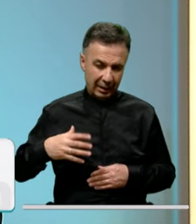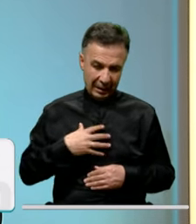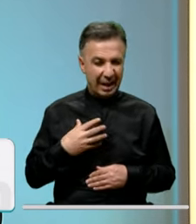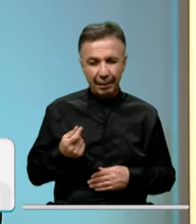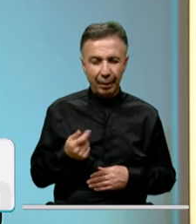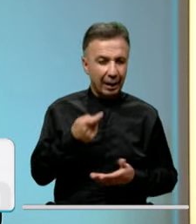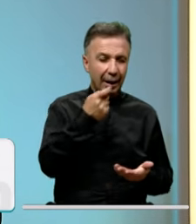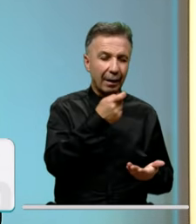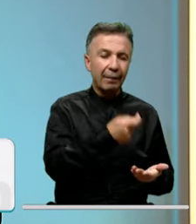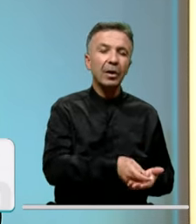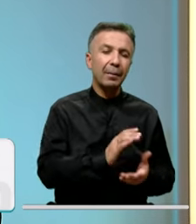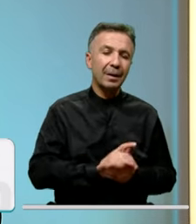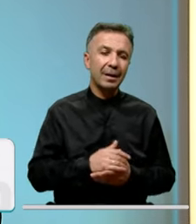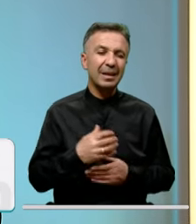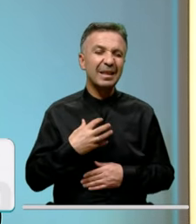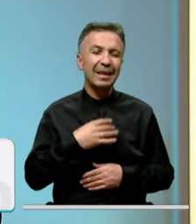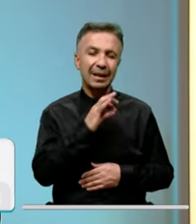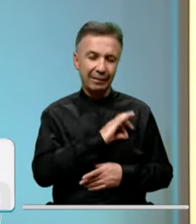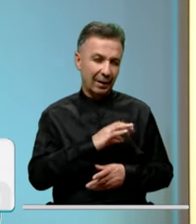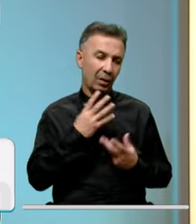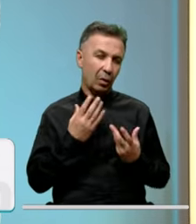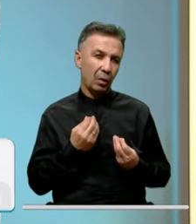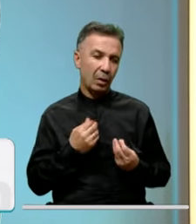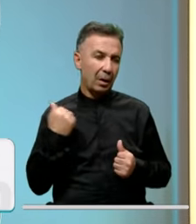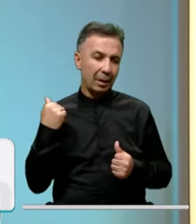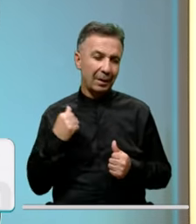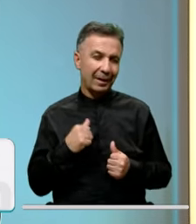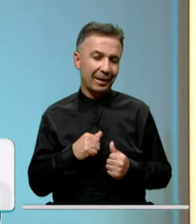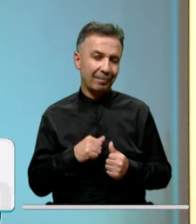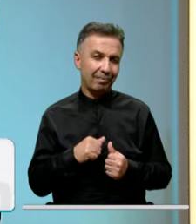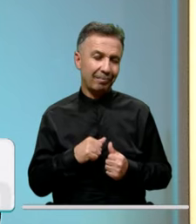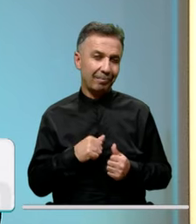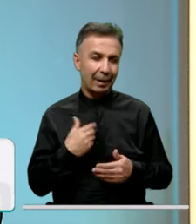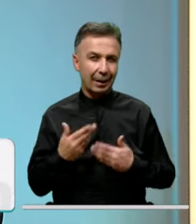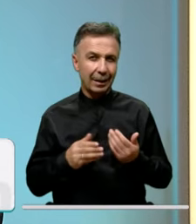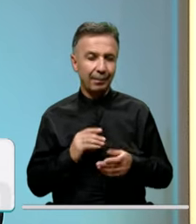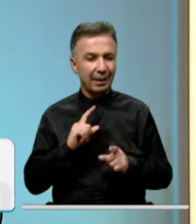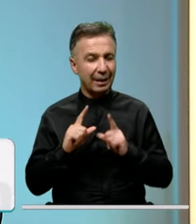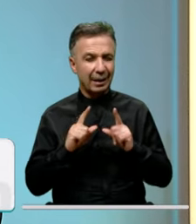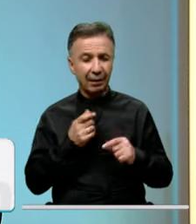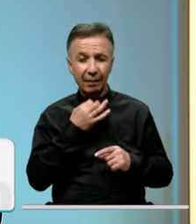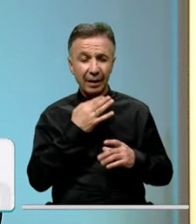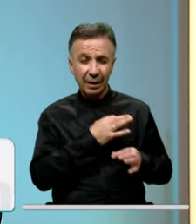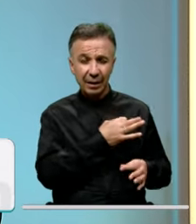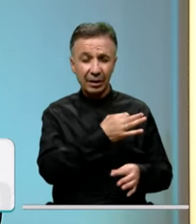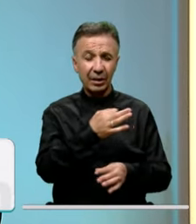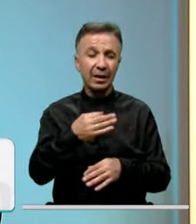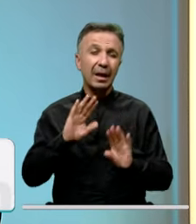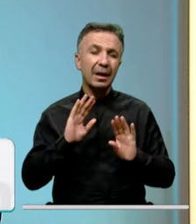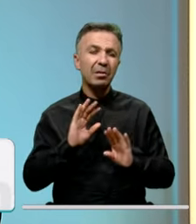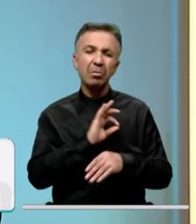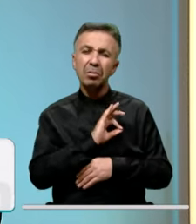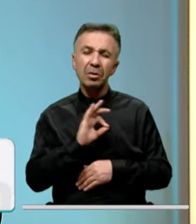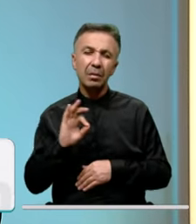dolaylı olarak kendiniz yararlanıyorsunuz. Tekrar başa dönelim. İhtiyaç sahibi değilseniz hiçbir